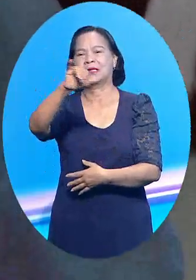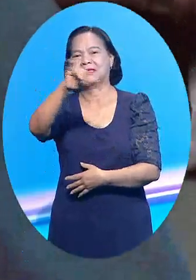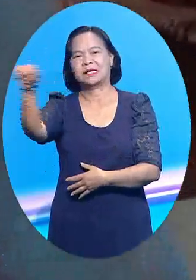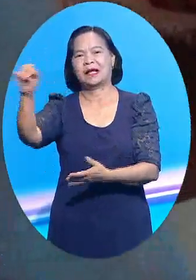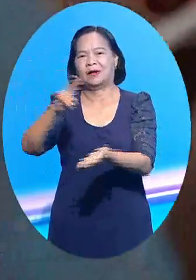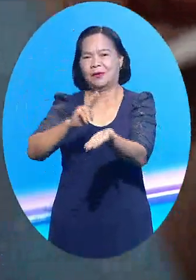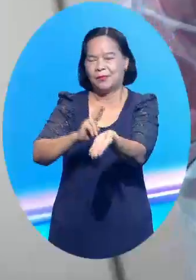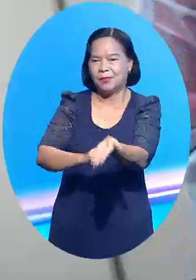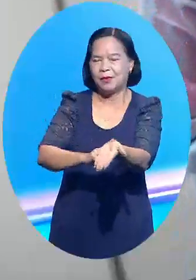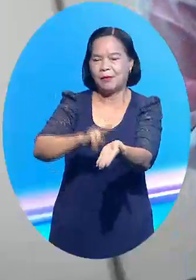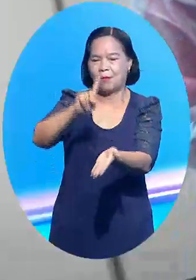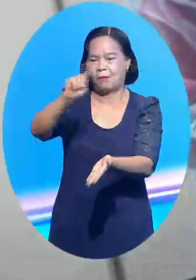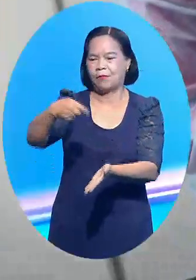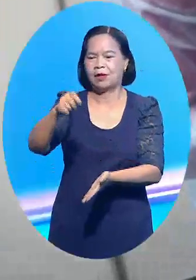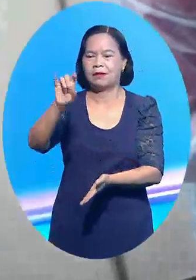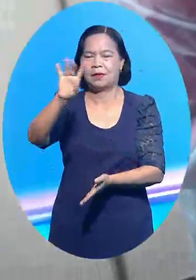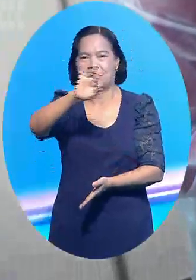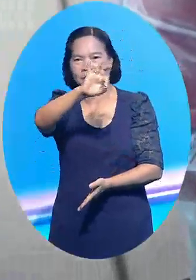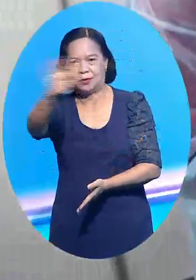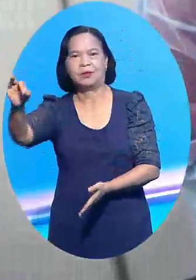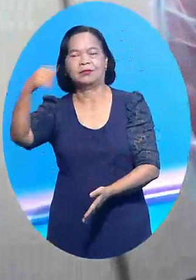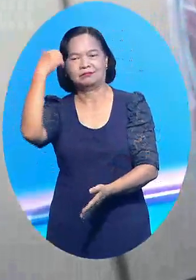bệnh trong đó hơn 1,15 triệu người đã tử vong